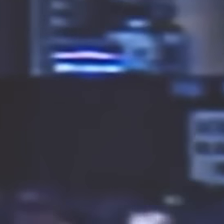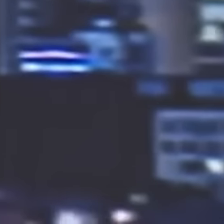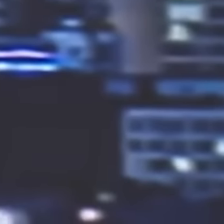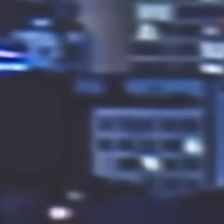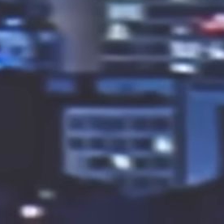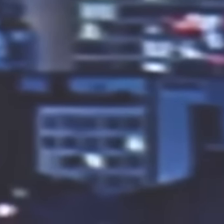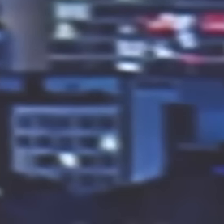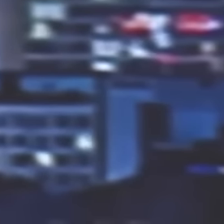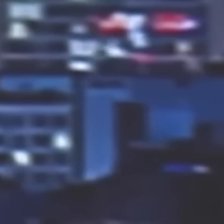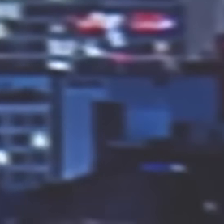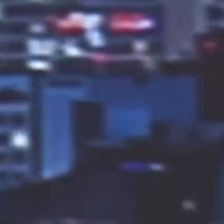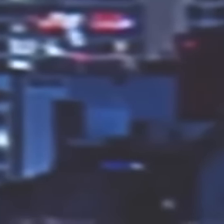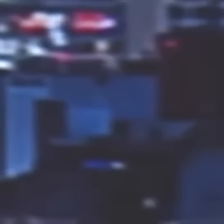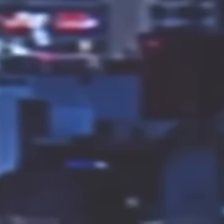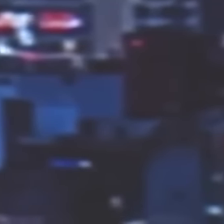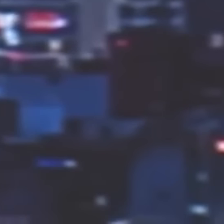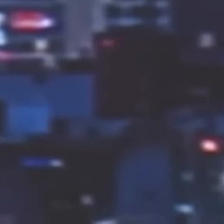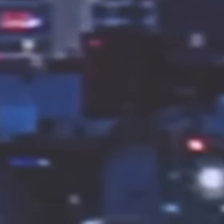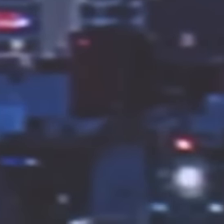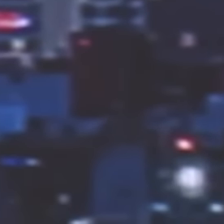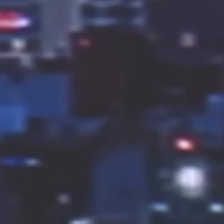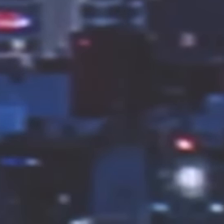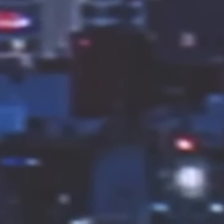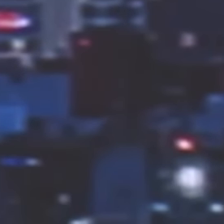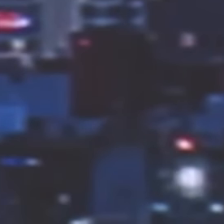50분 뉴스룸에서 뵙겠습니다